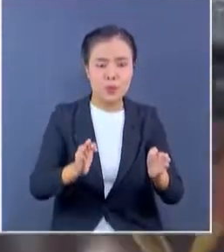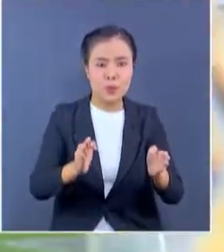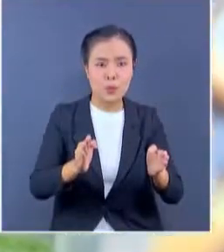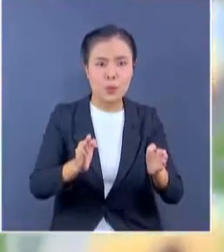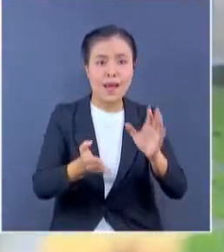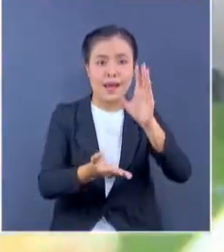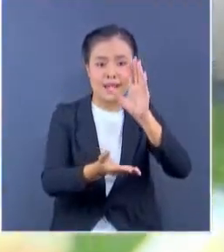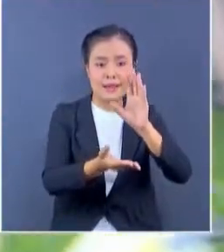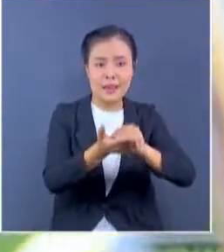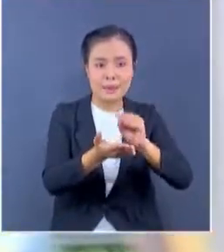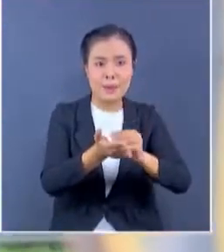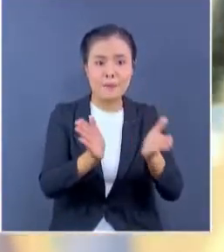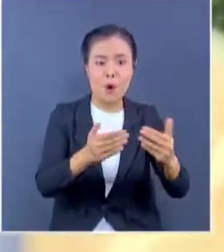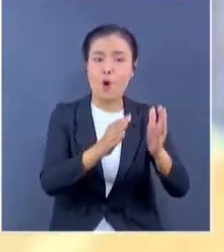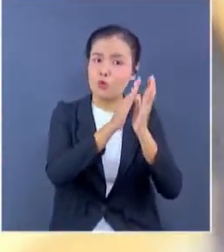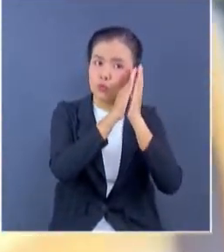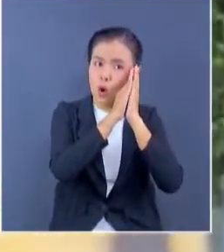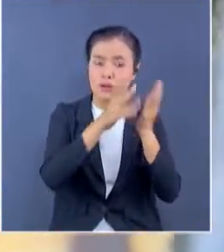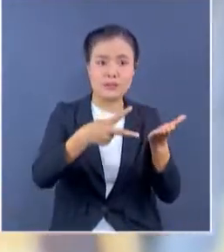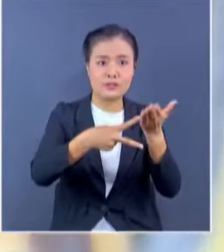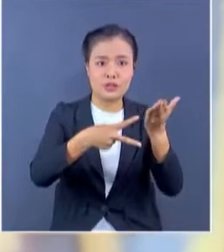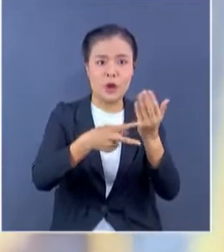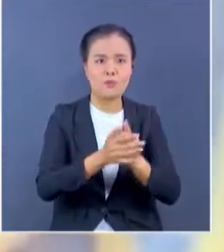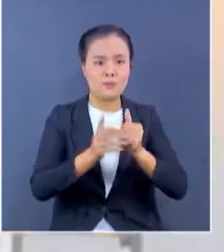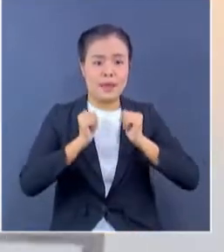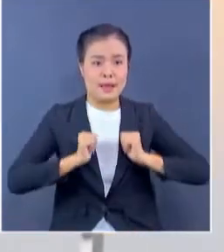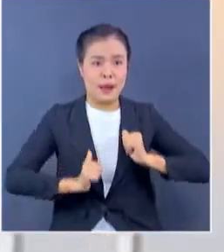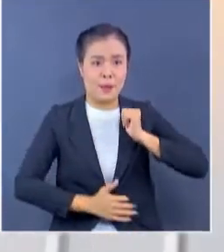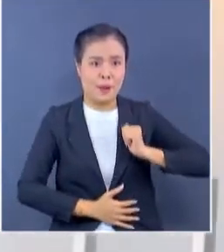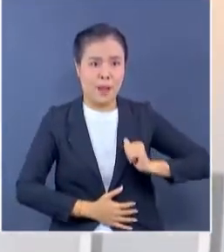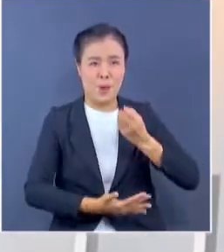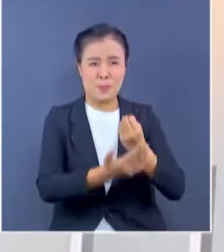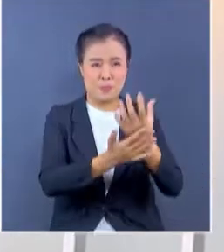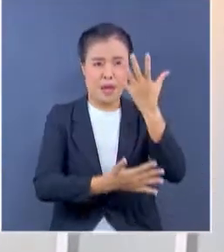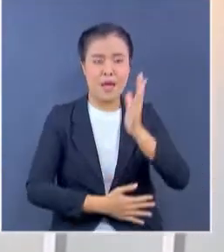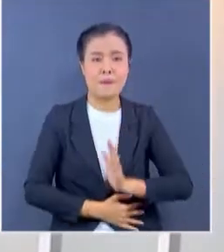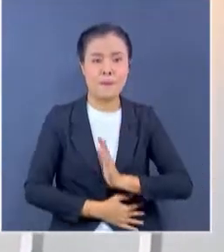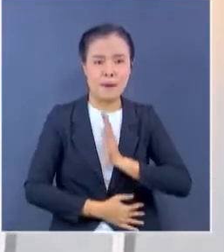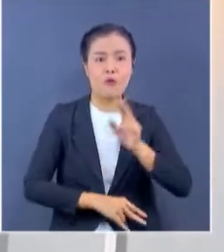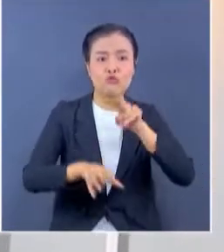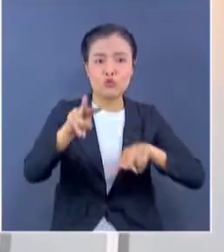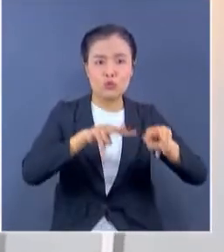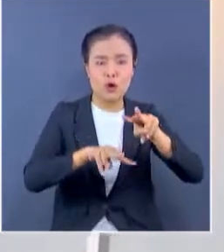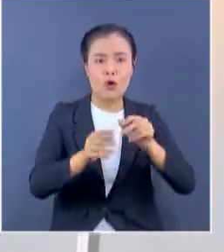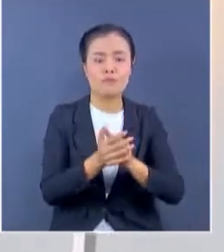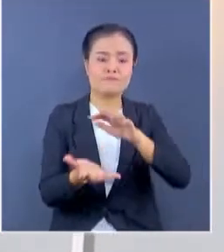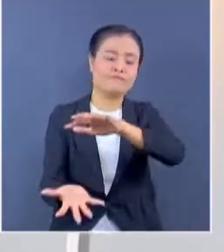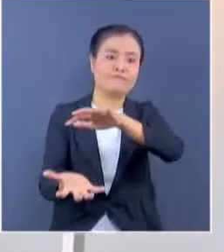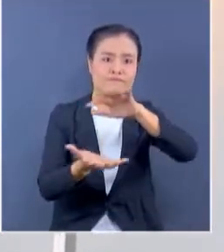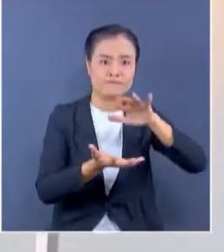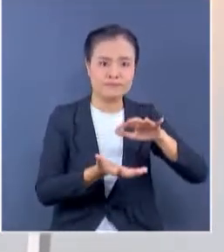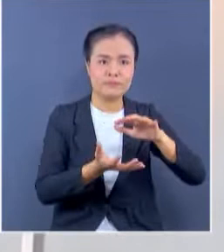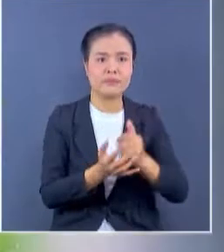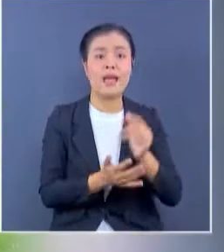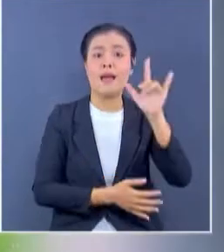ธาเนี่ยนะครับด้านในของตู้เซฟเนี่ยมีกระเป๋าแบรนด์เนมหลายสิบใบนะครับเอาไปตรวจสอบที่บก.ปคบ.ครับแล้วก็เ